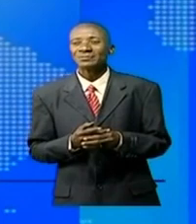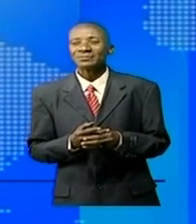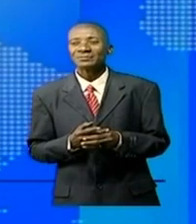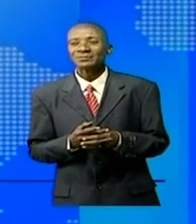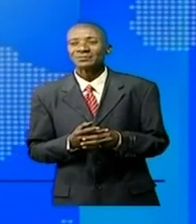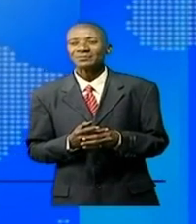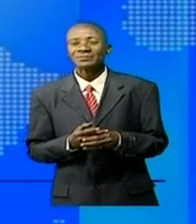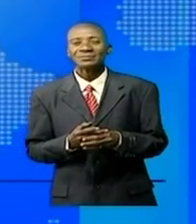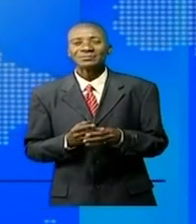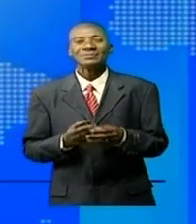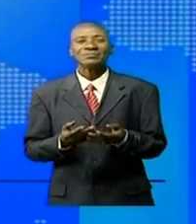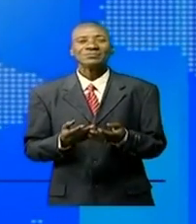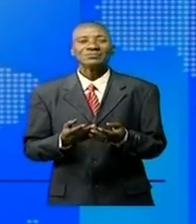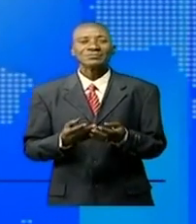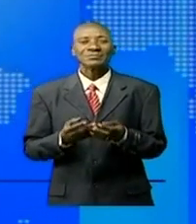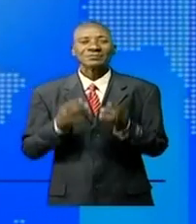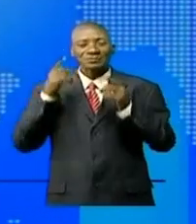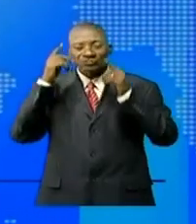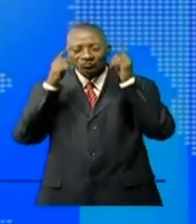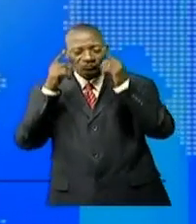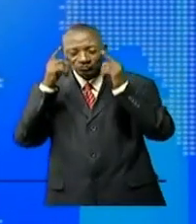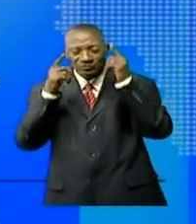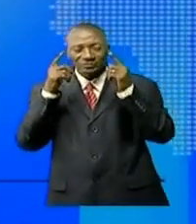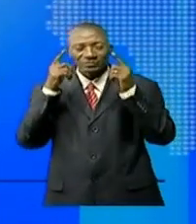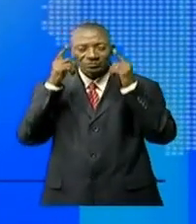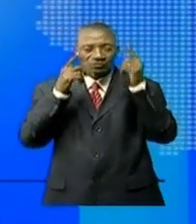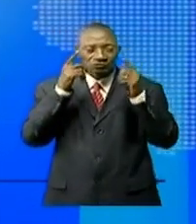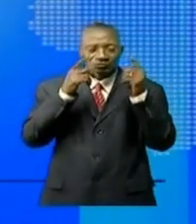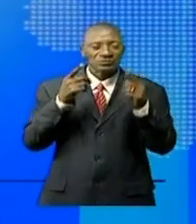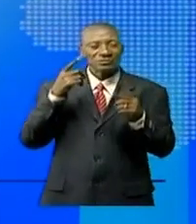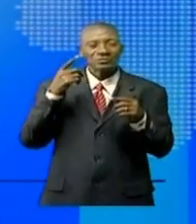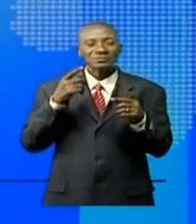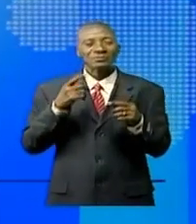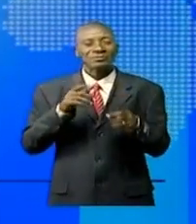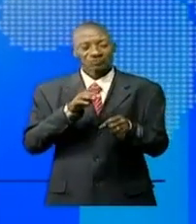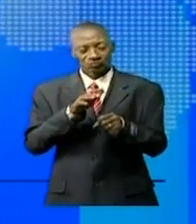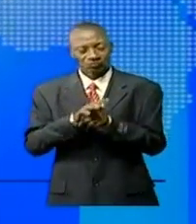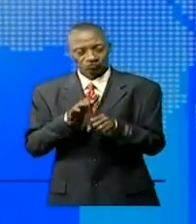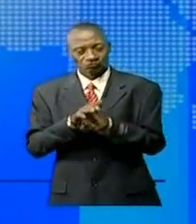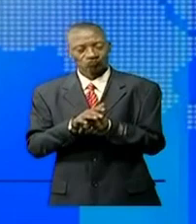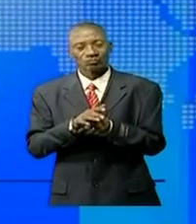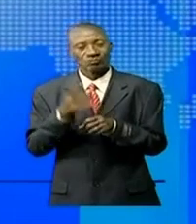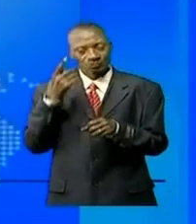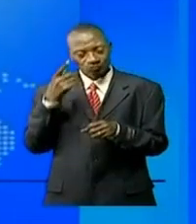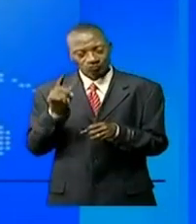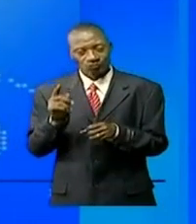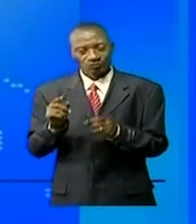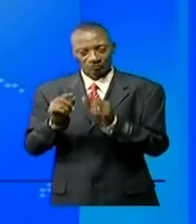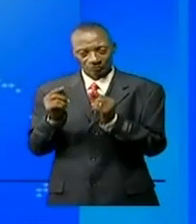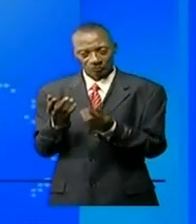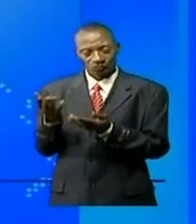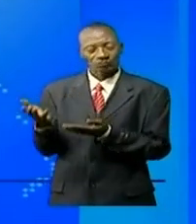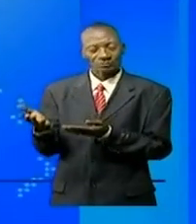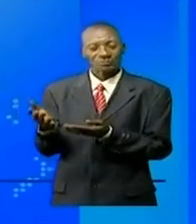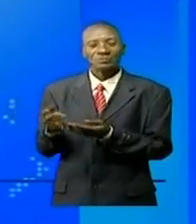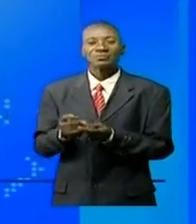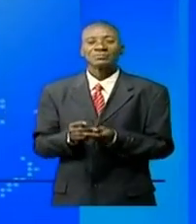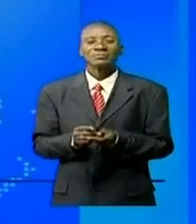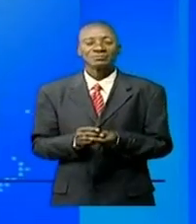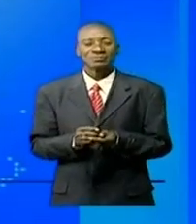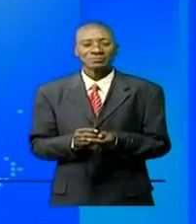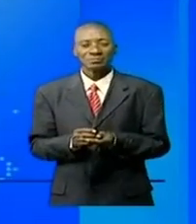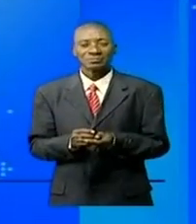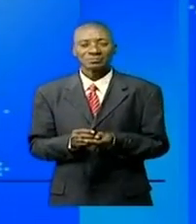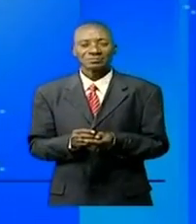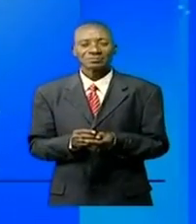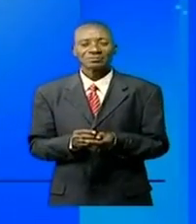les populations de la commune urbano-rurale de Maluku. Il vient de mettre en service un réseau d'adduction d'eau